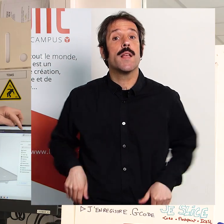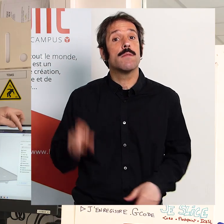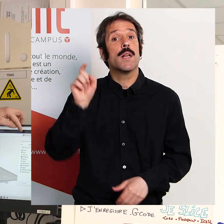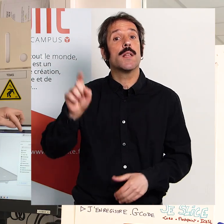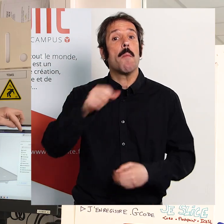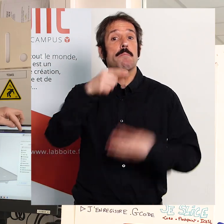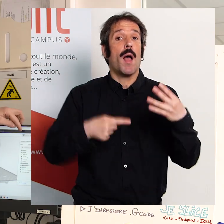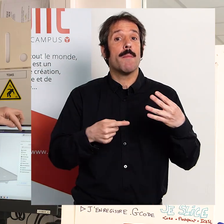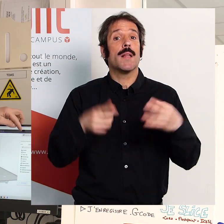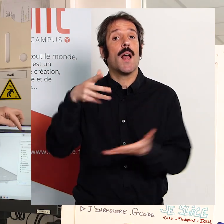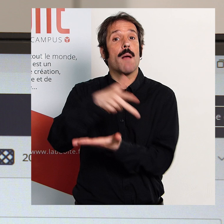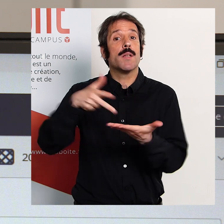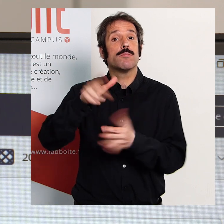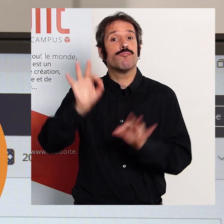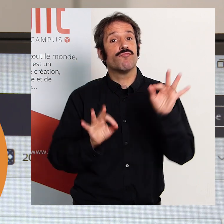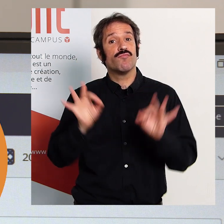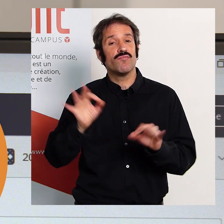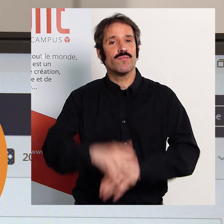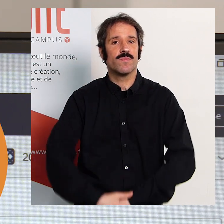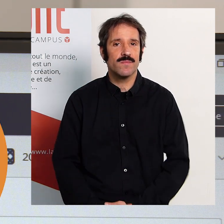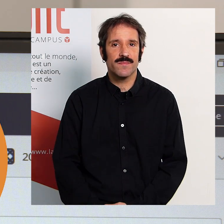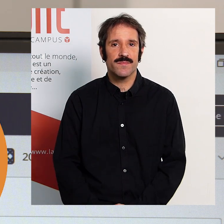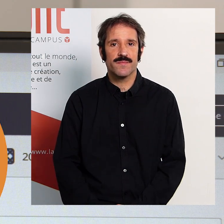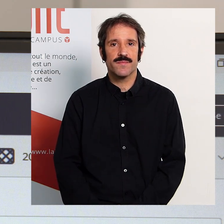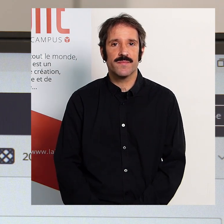Et le dernier, les paramètres d'impression.